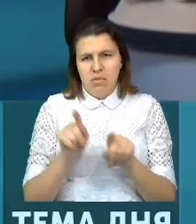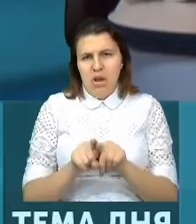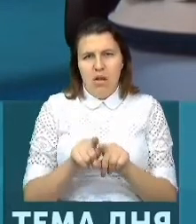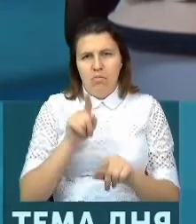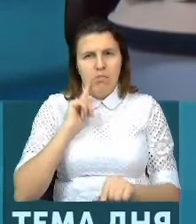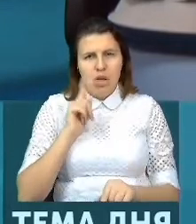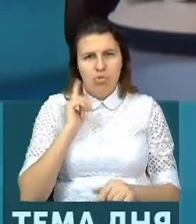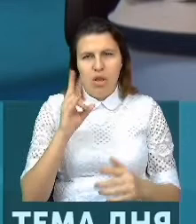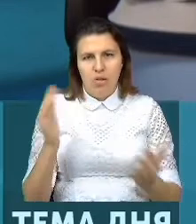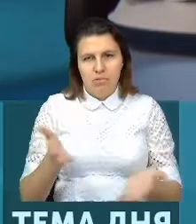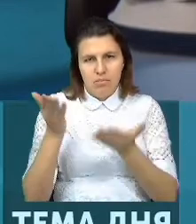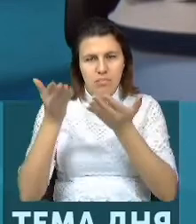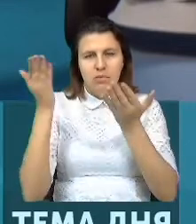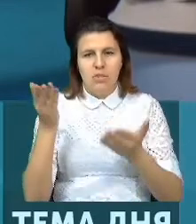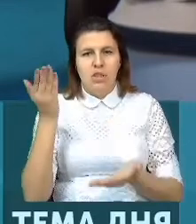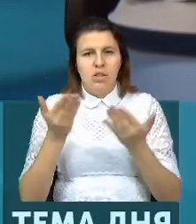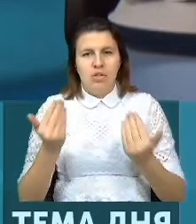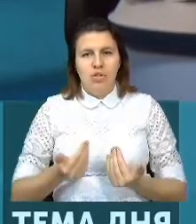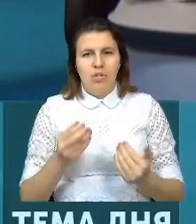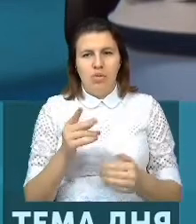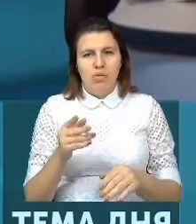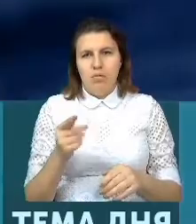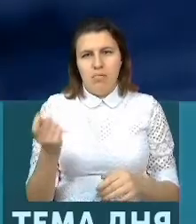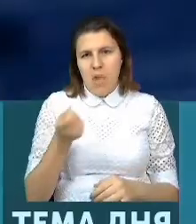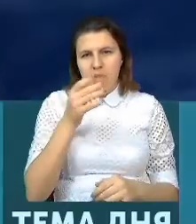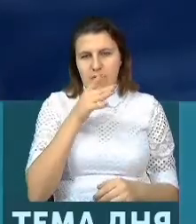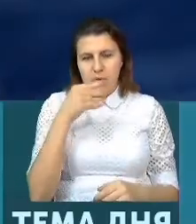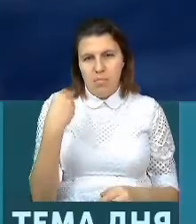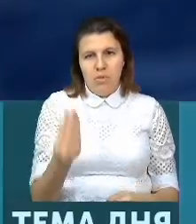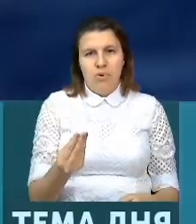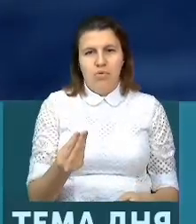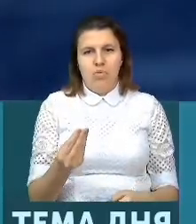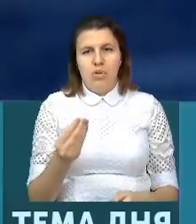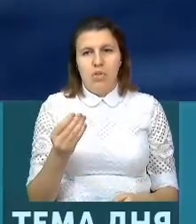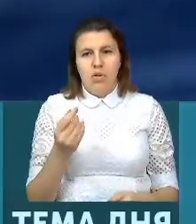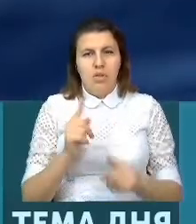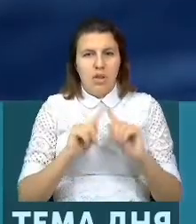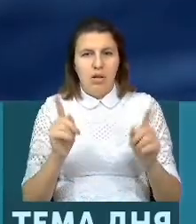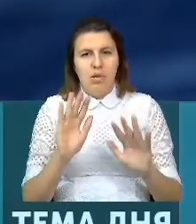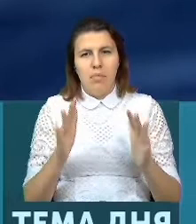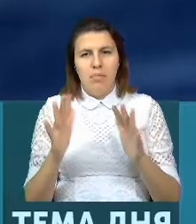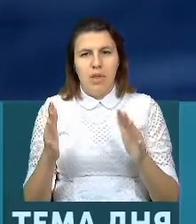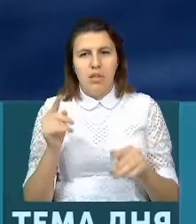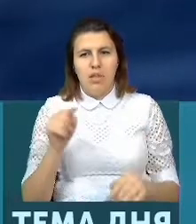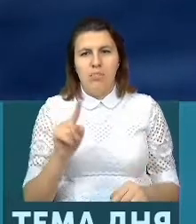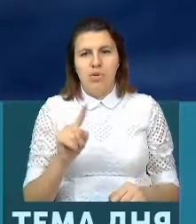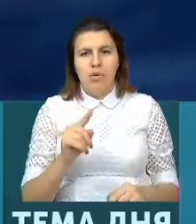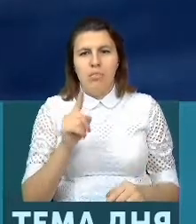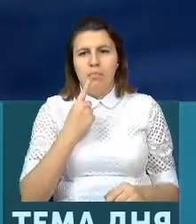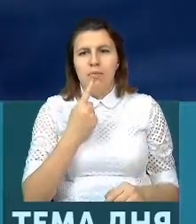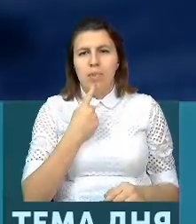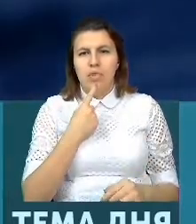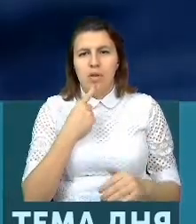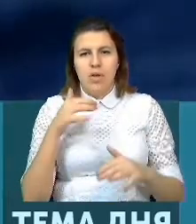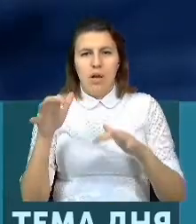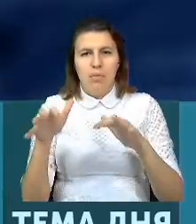ну, очень, если живет, то очень недолго. И каждые вот эти вот странные моменты с тем, что пытаются отобрать оборудование, ну как